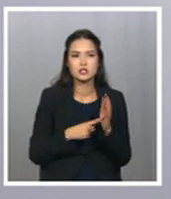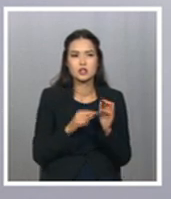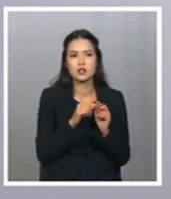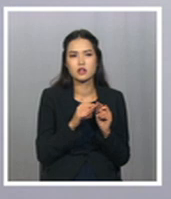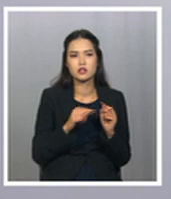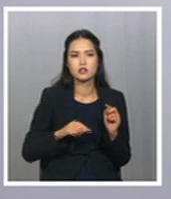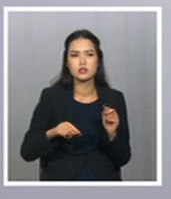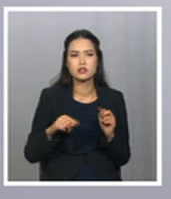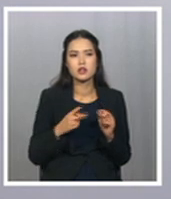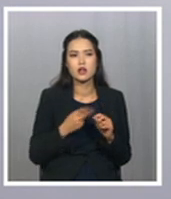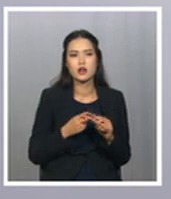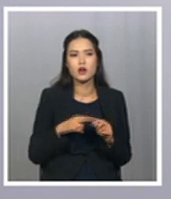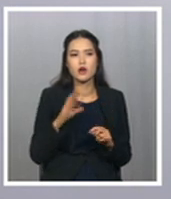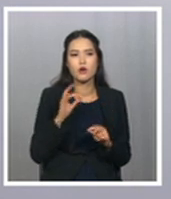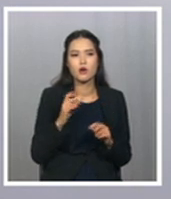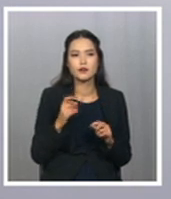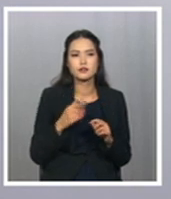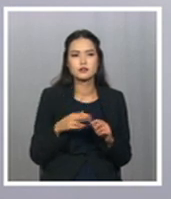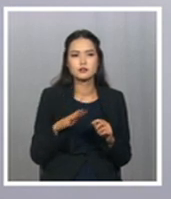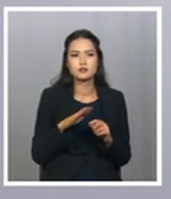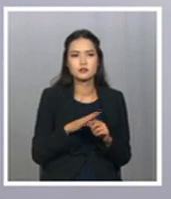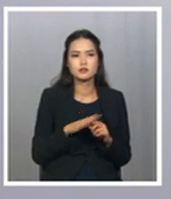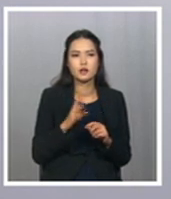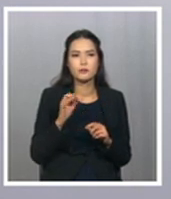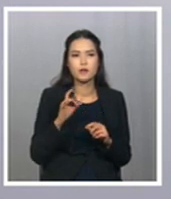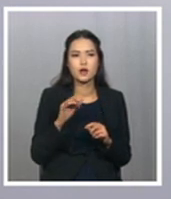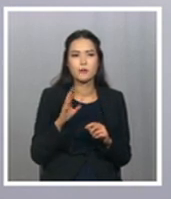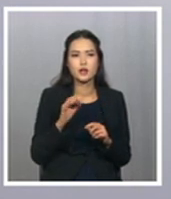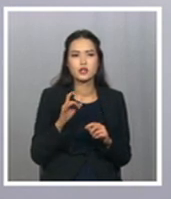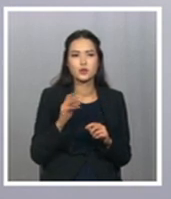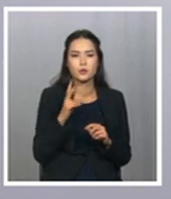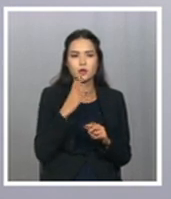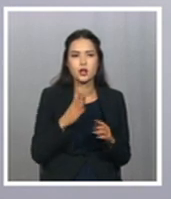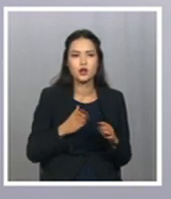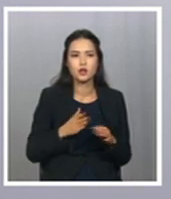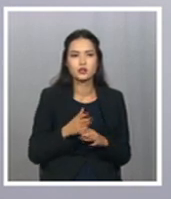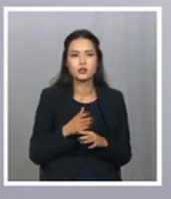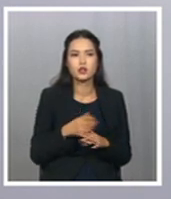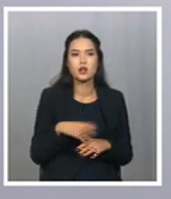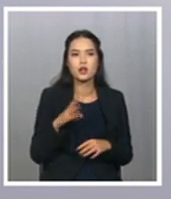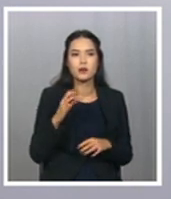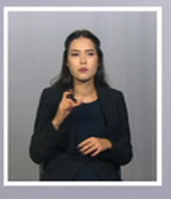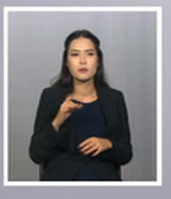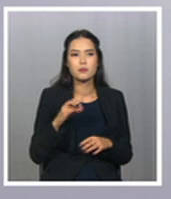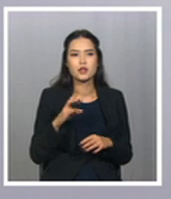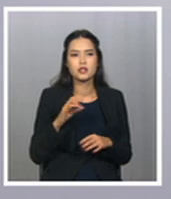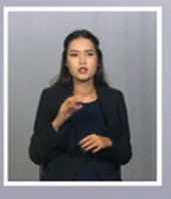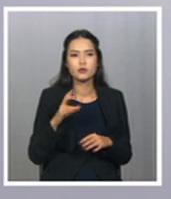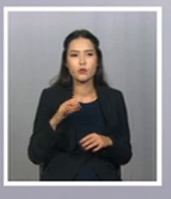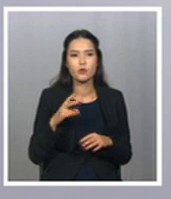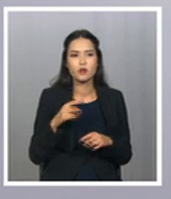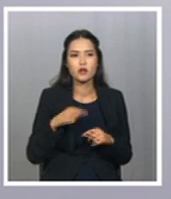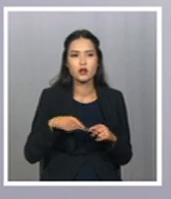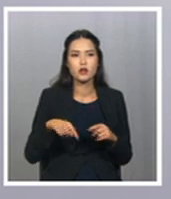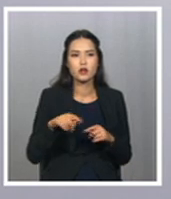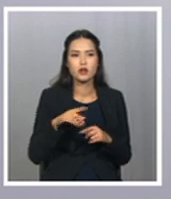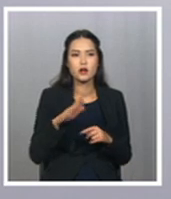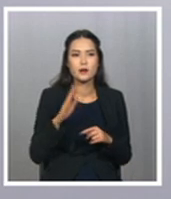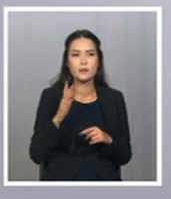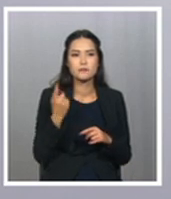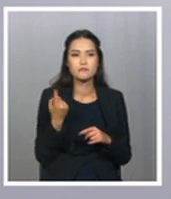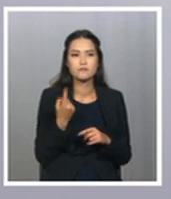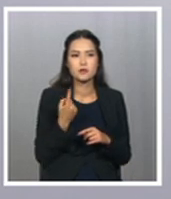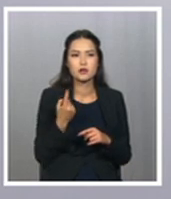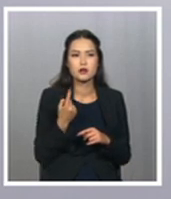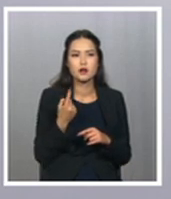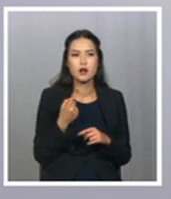төбесінен OX осіне дейін перпендикуляр жүргіземіз. Бұл перпендикулярдың табаны Д нүктесі болады. Ал Д нүктесі